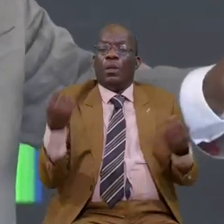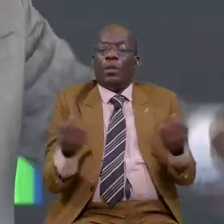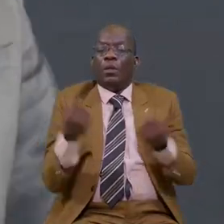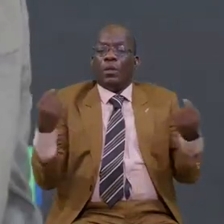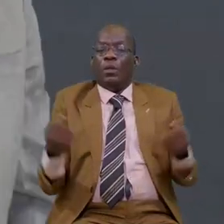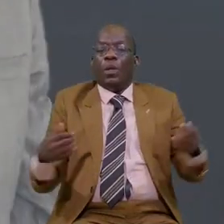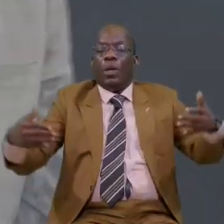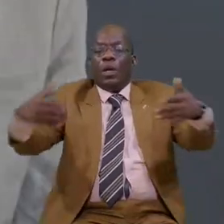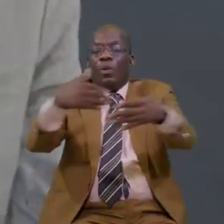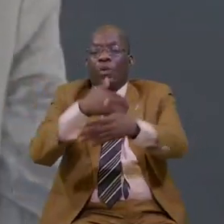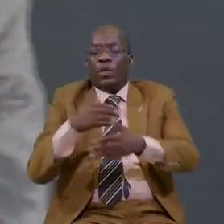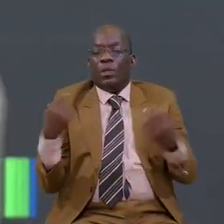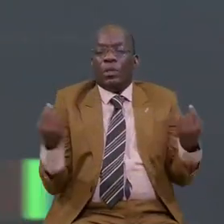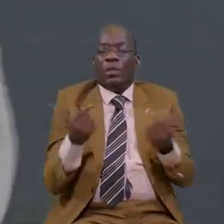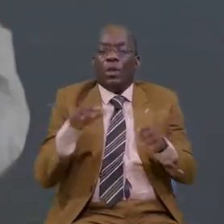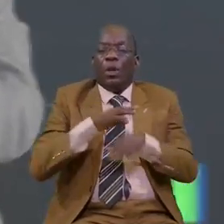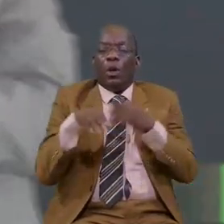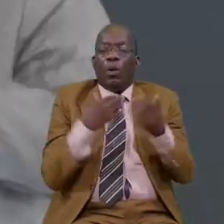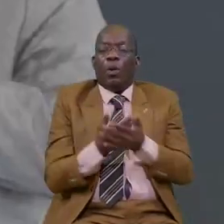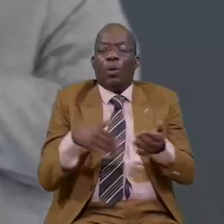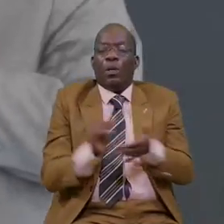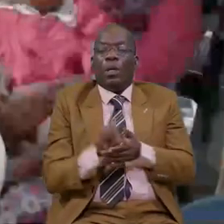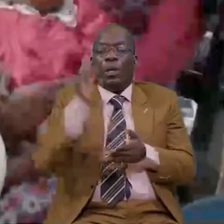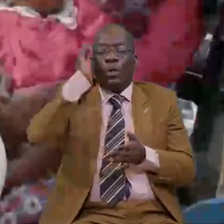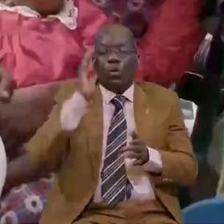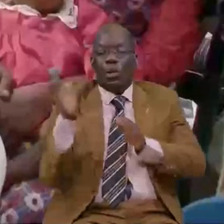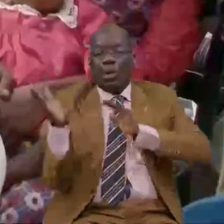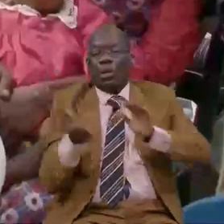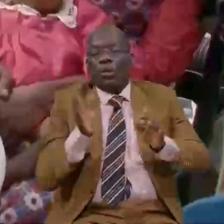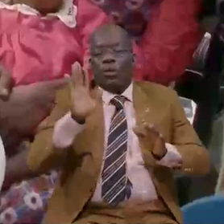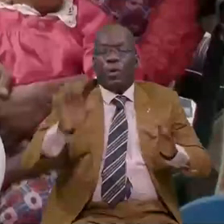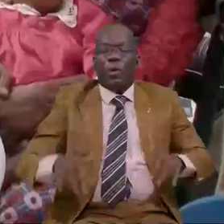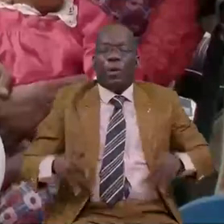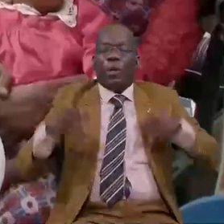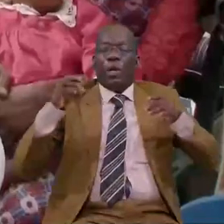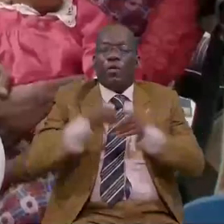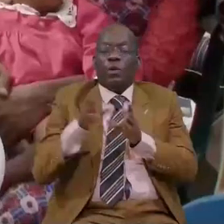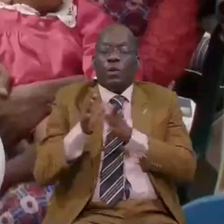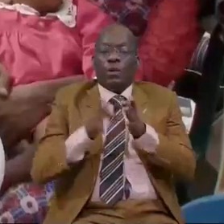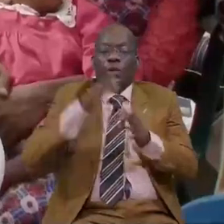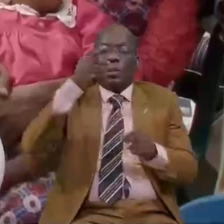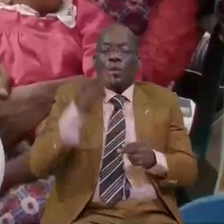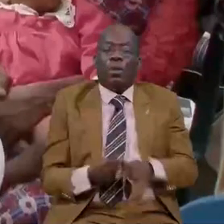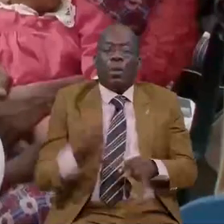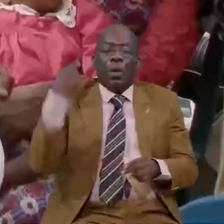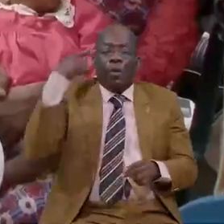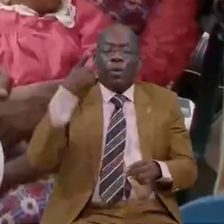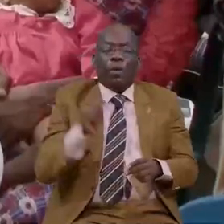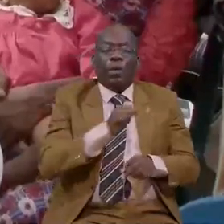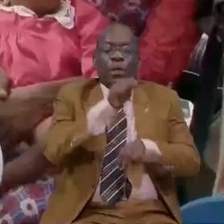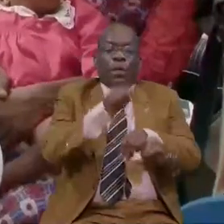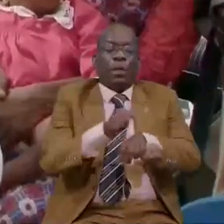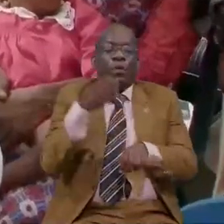ou embrassant le péché, et embrassant le péché, tout cela doit disparaître de ta vie au nom